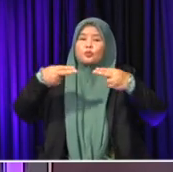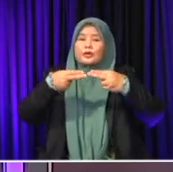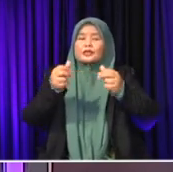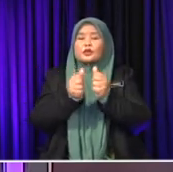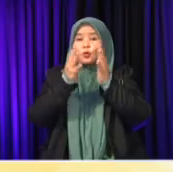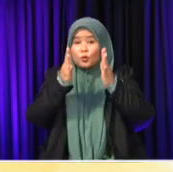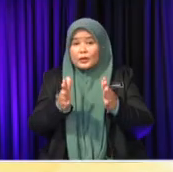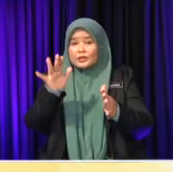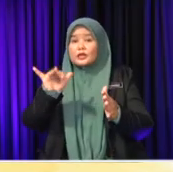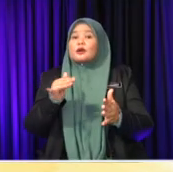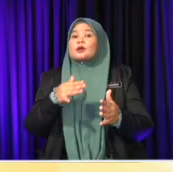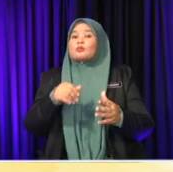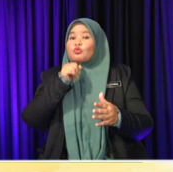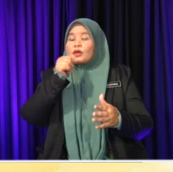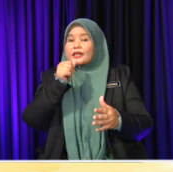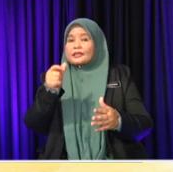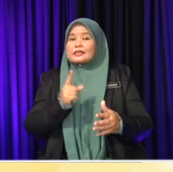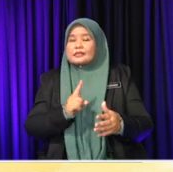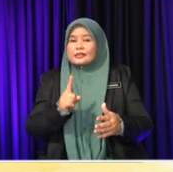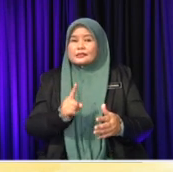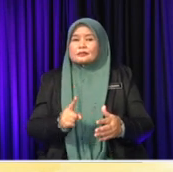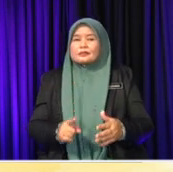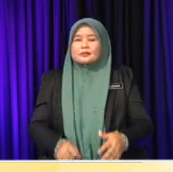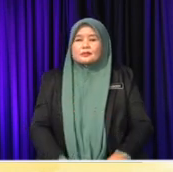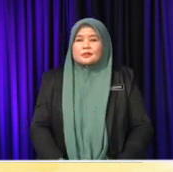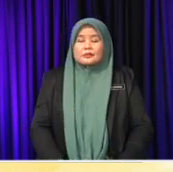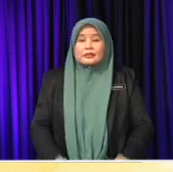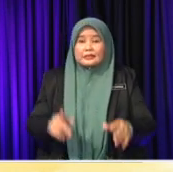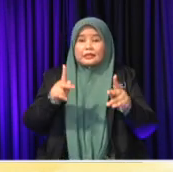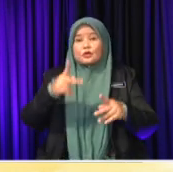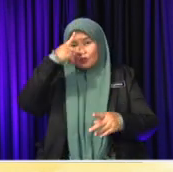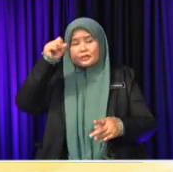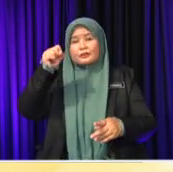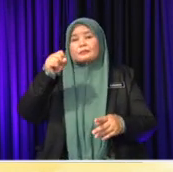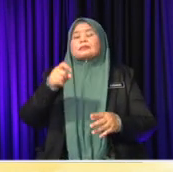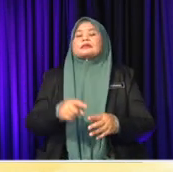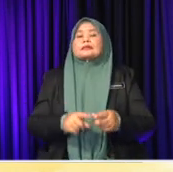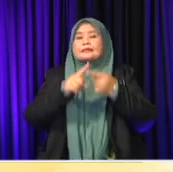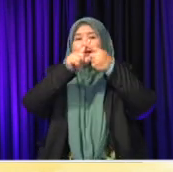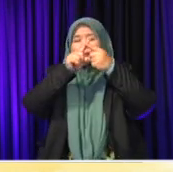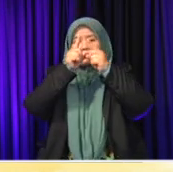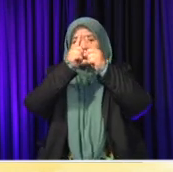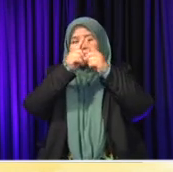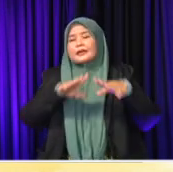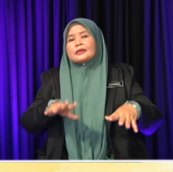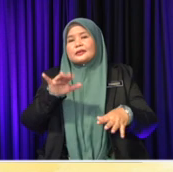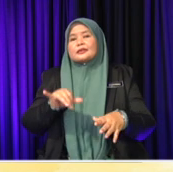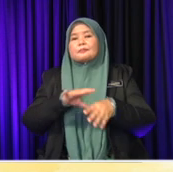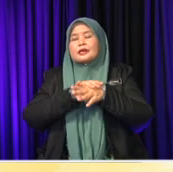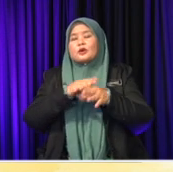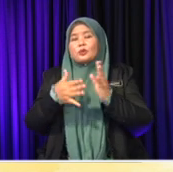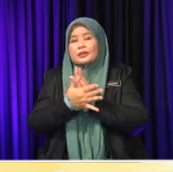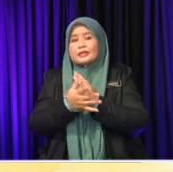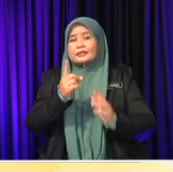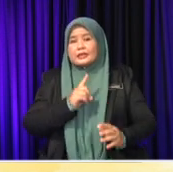Islam selagi mereka tidak memusuhi Islam inilah konsep perdamaian yang dipegang yang diajar oleh